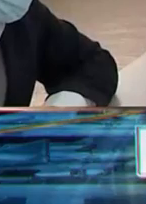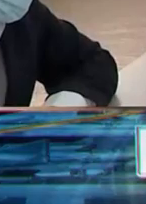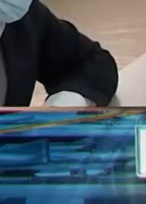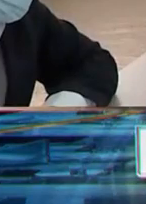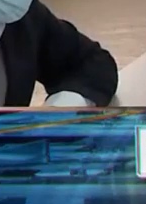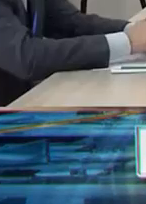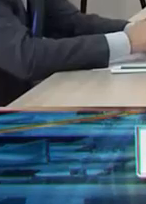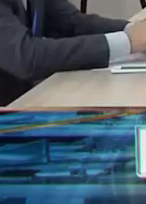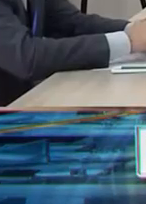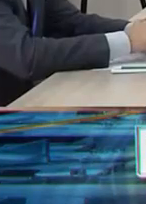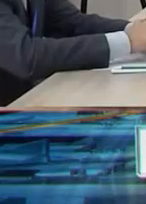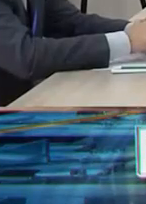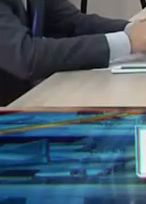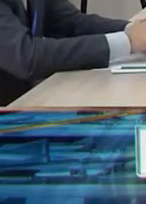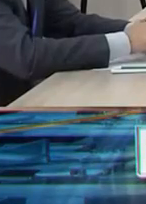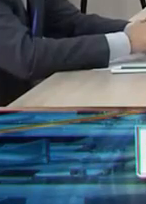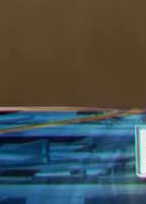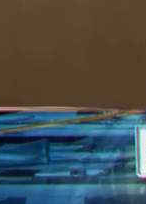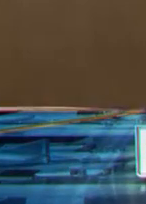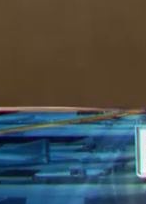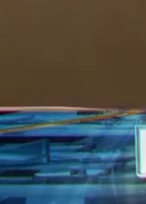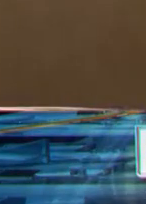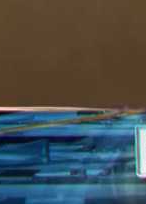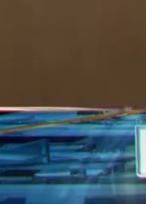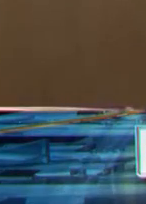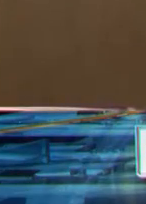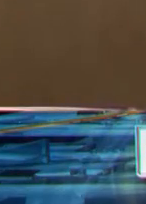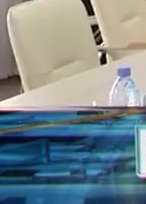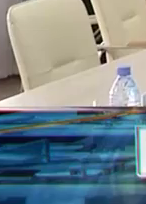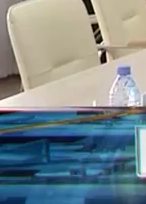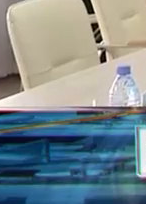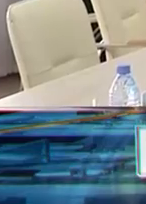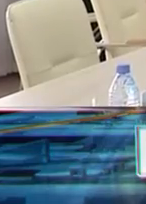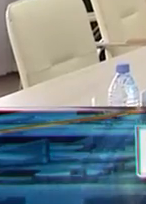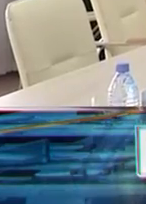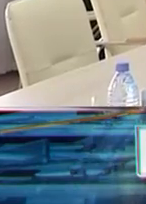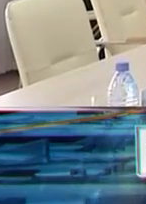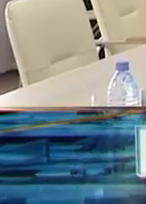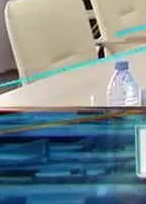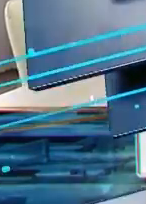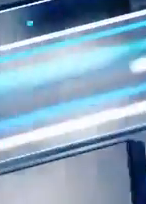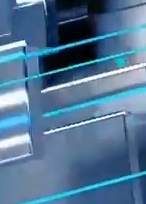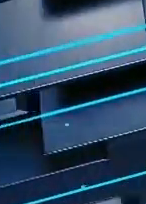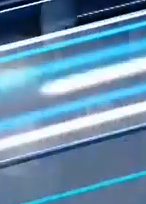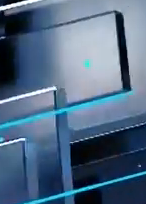Медиа тұлғаға құрмет. Талдықорғанда Бейсен Құранбек атындағы алғашқы облыстық олимпиада өтті.